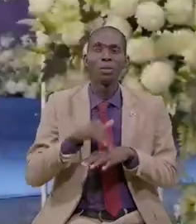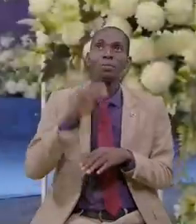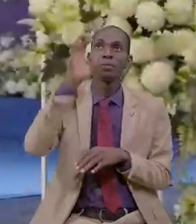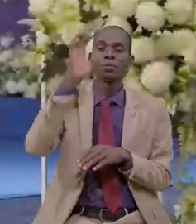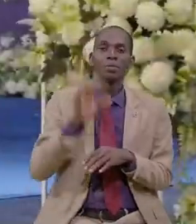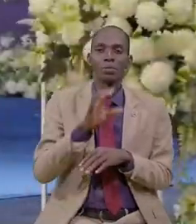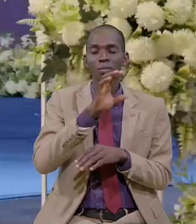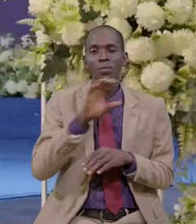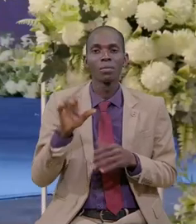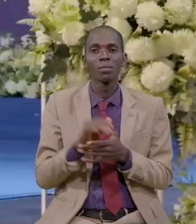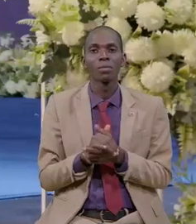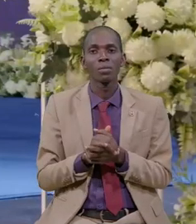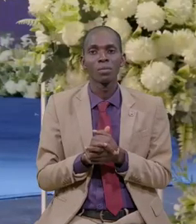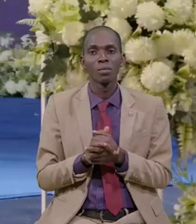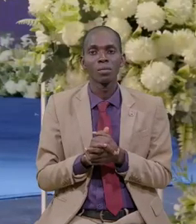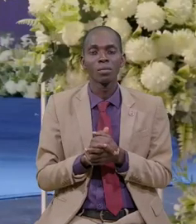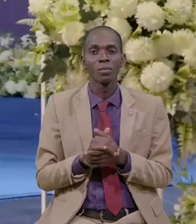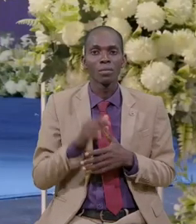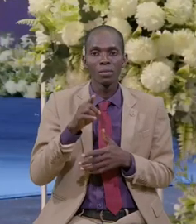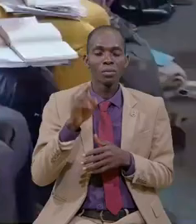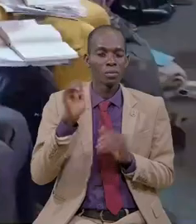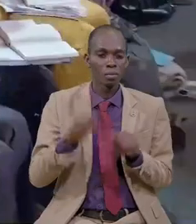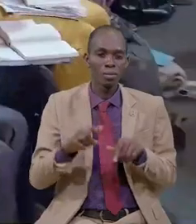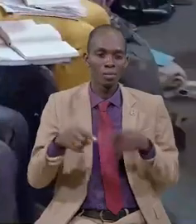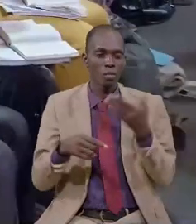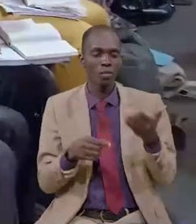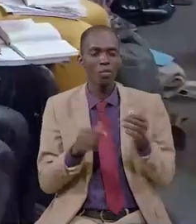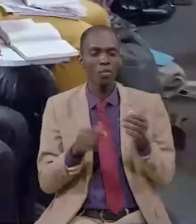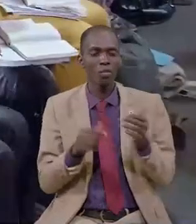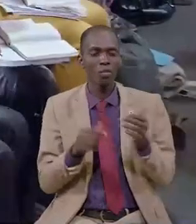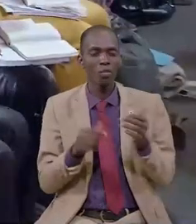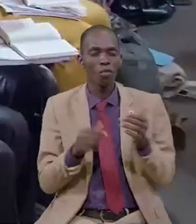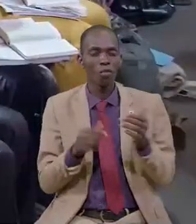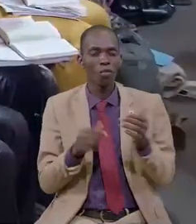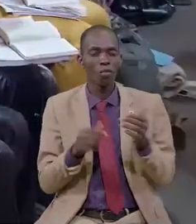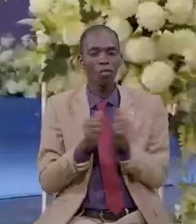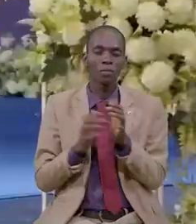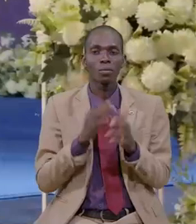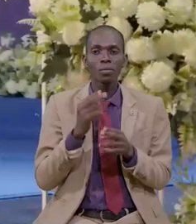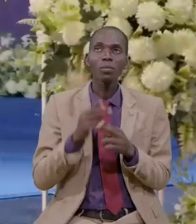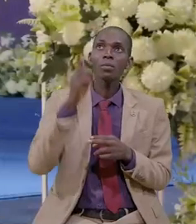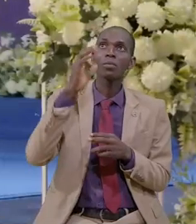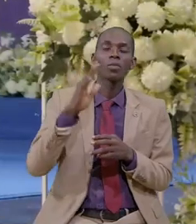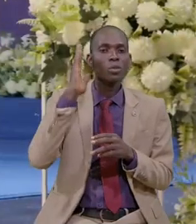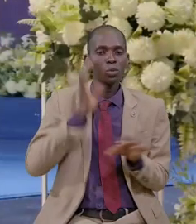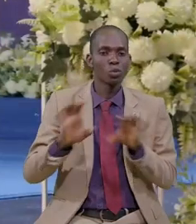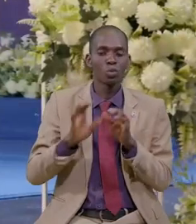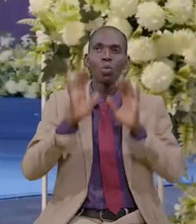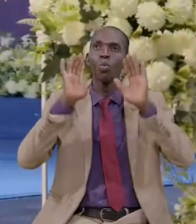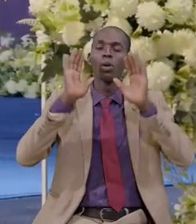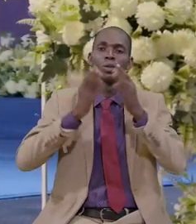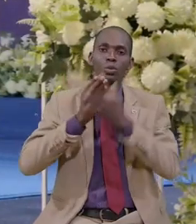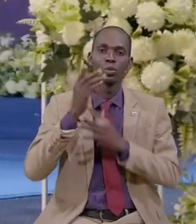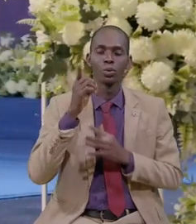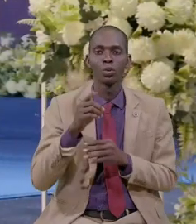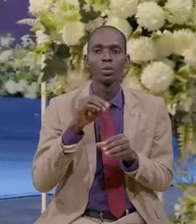calvaire. Tu peux aller dans cette puissance. Dieu fera des merveilles à